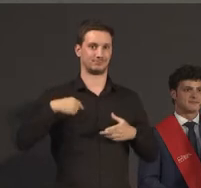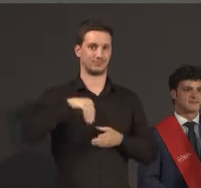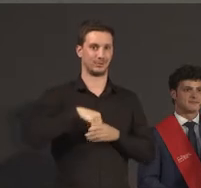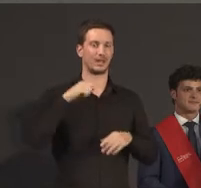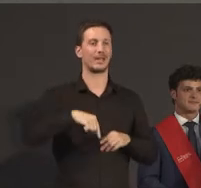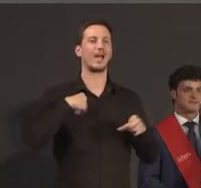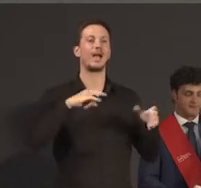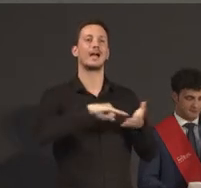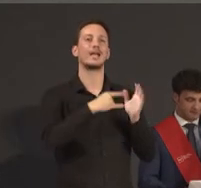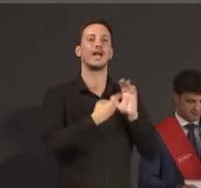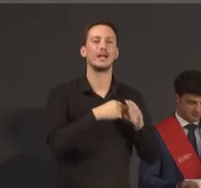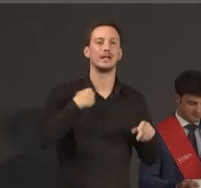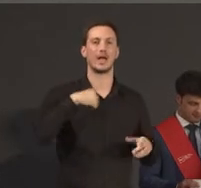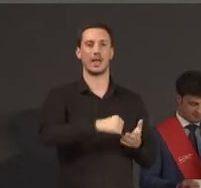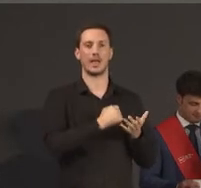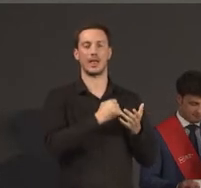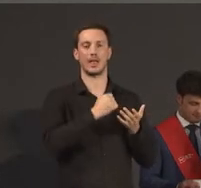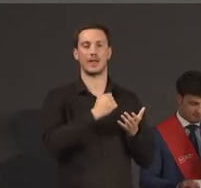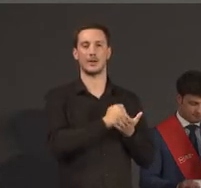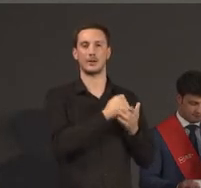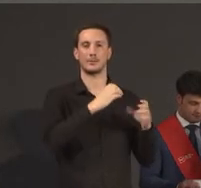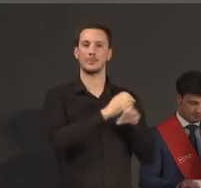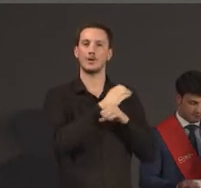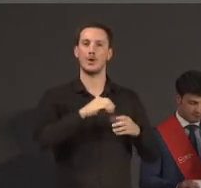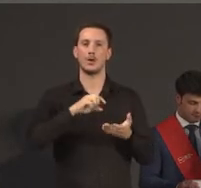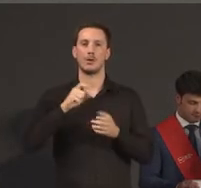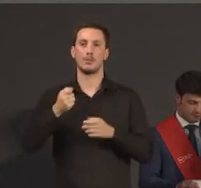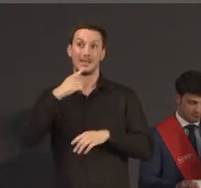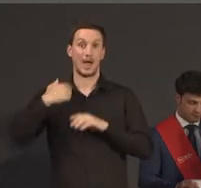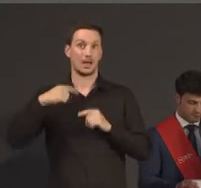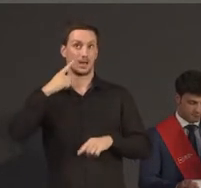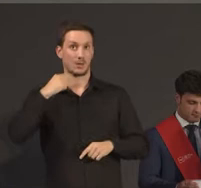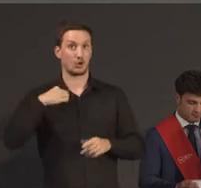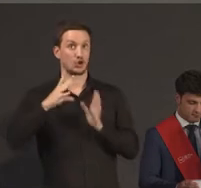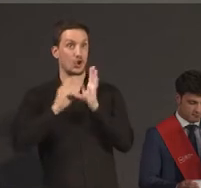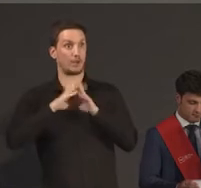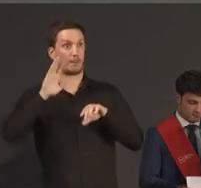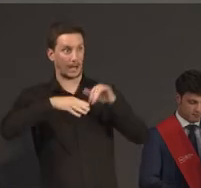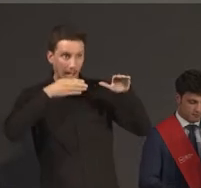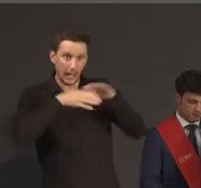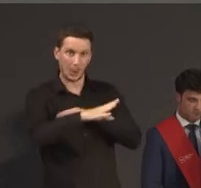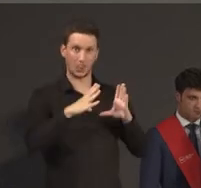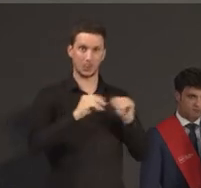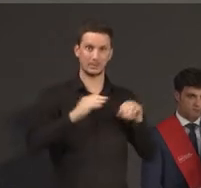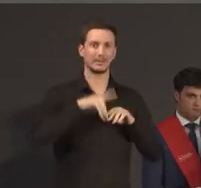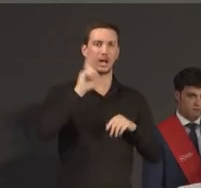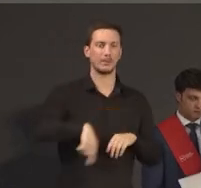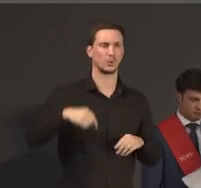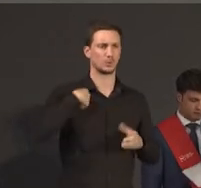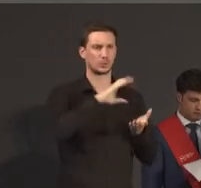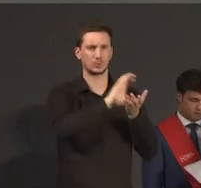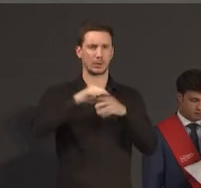d'enginyeria biomèdica, de molta feina, tant per entrar al grau, que ja té mèrit, com per a cada un dels cursos en què ens hem format com a